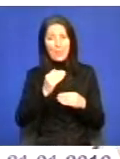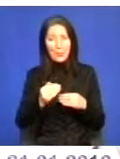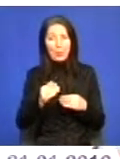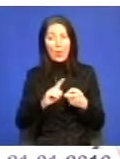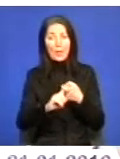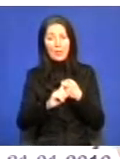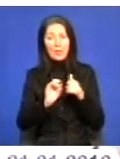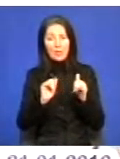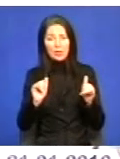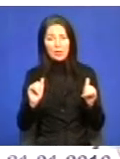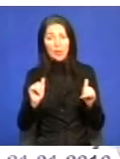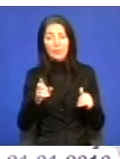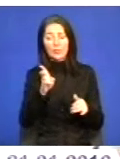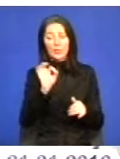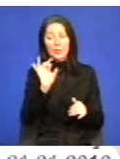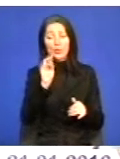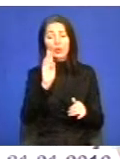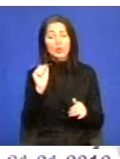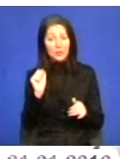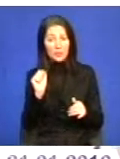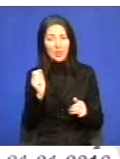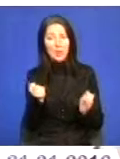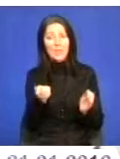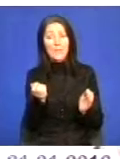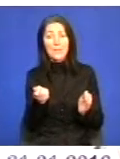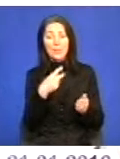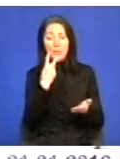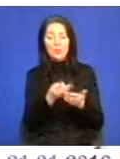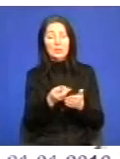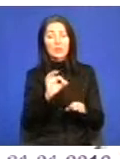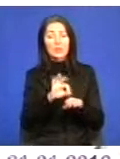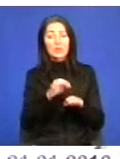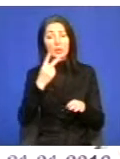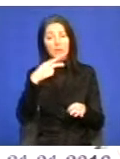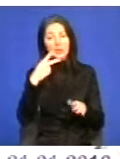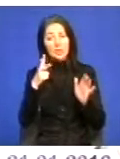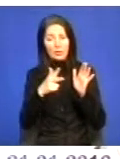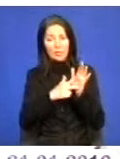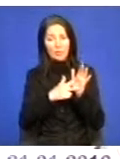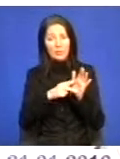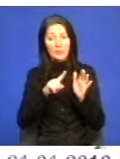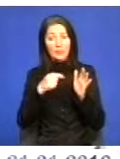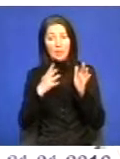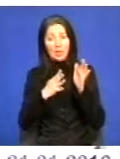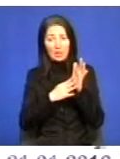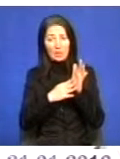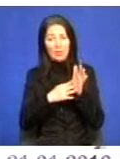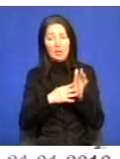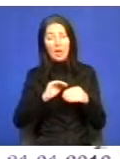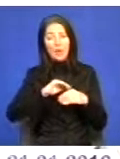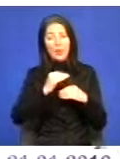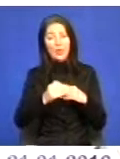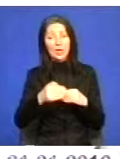порогу. Борщівський район, показник захворюваності 28,9 при